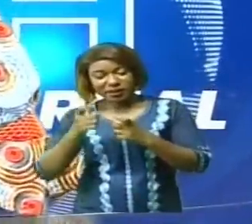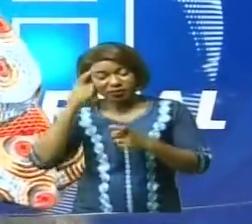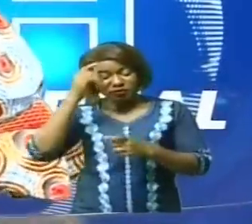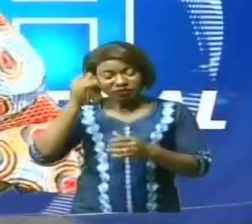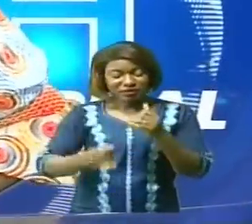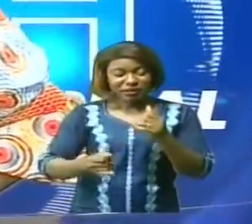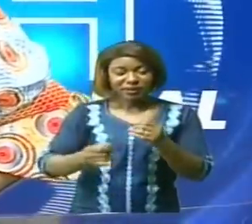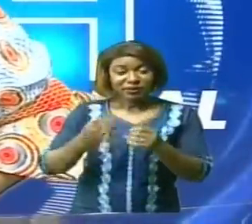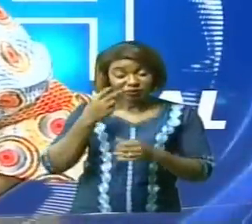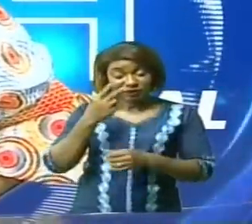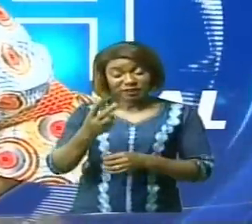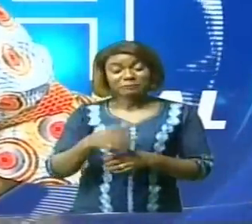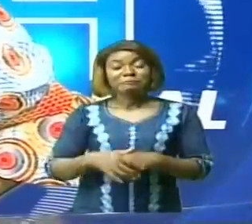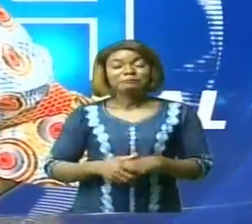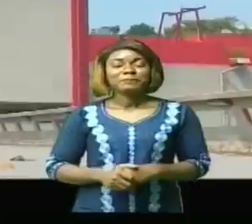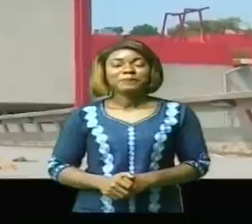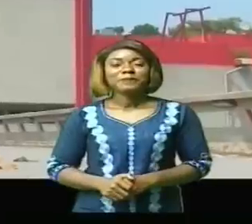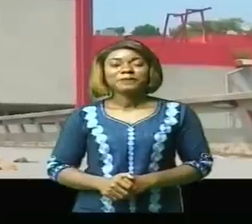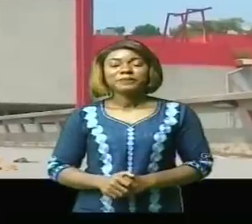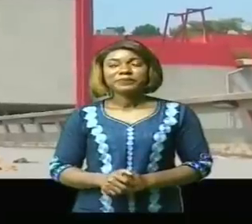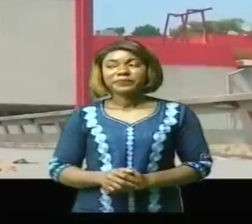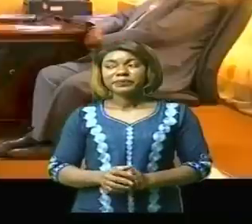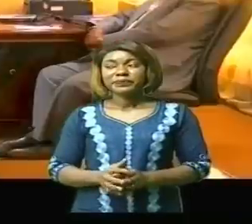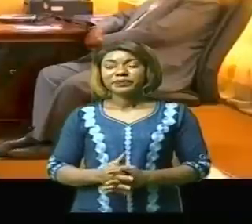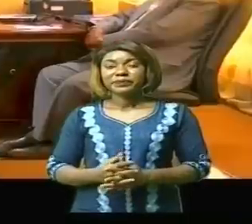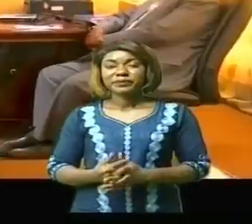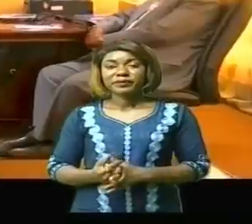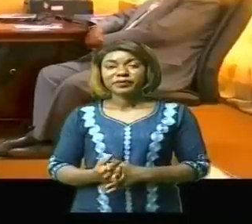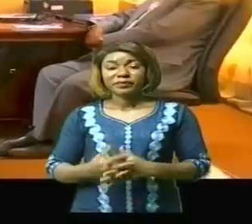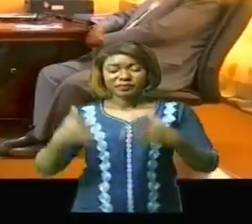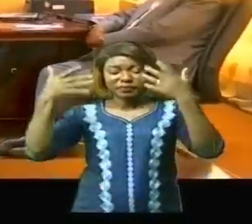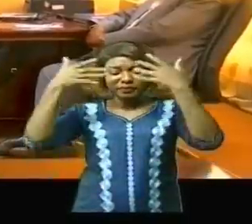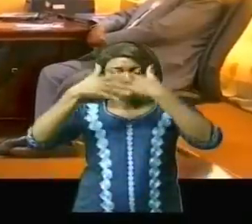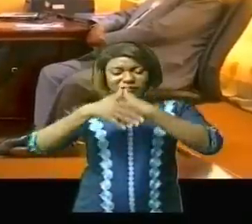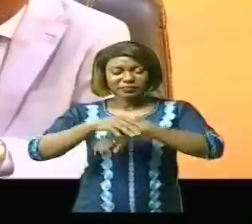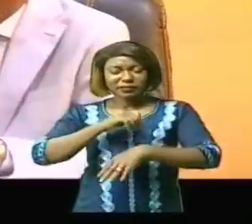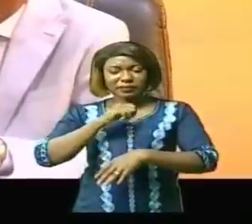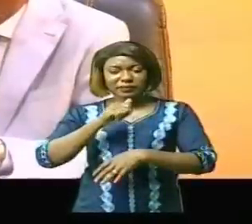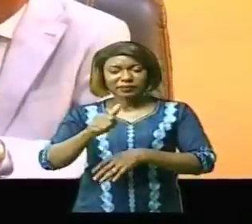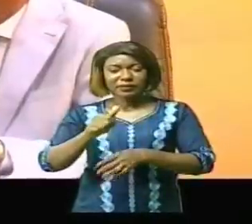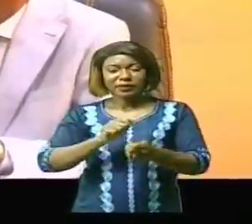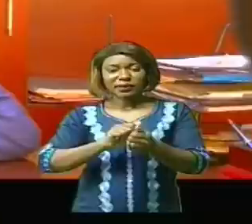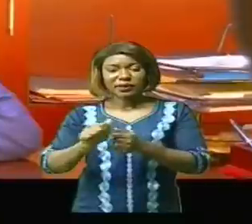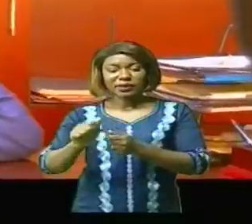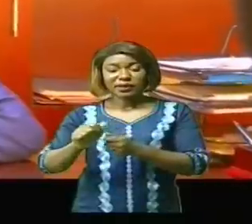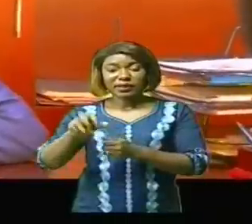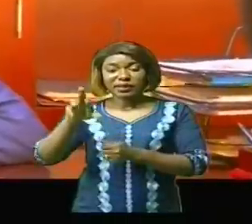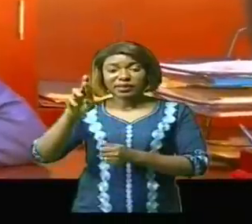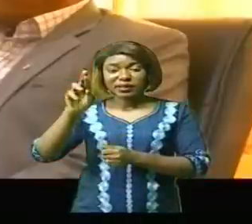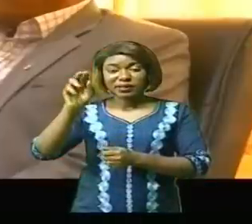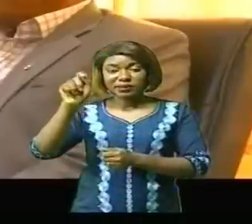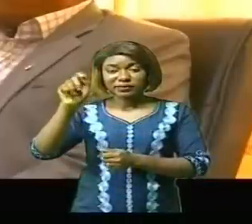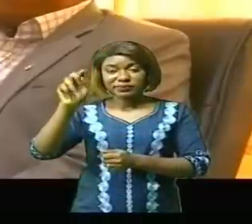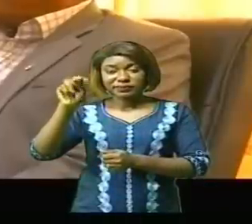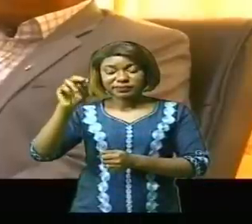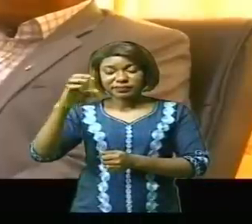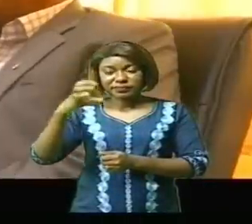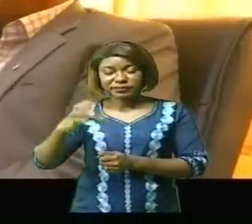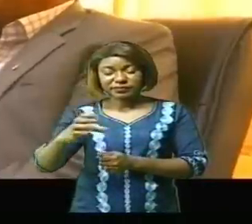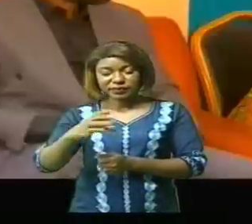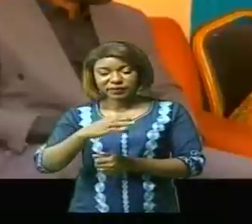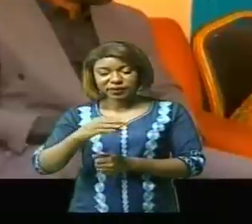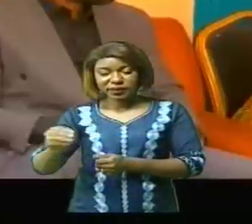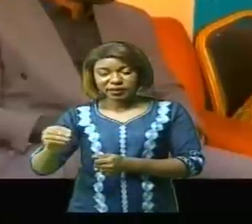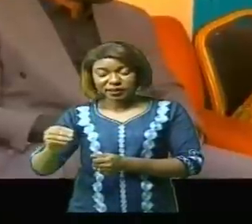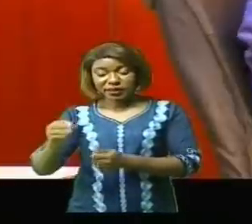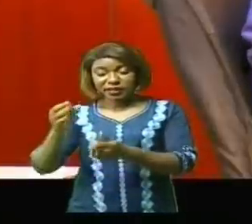Christian Gakolé pour le reportage. Plus de zones d'ombre dans les relations entre la RTNC et la Lina Foot. Les deux